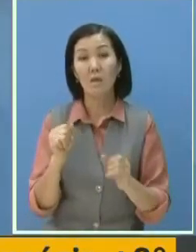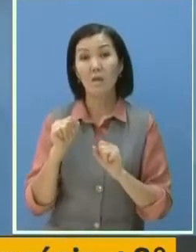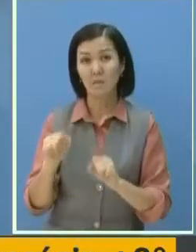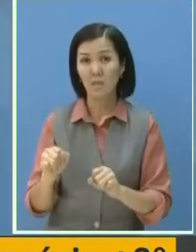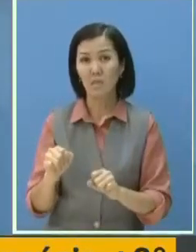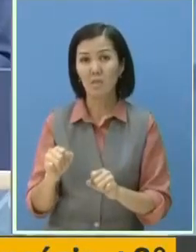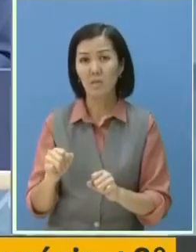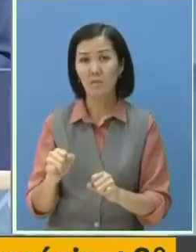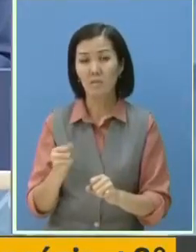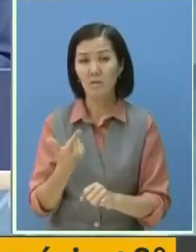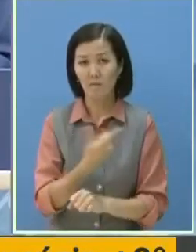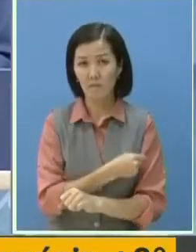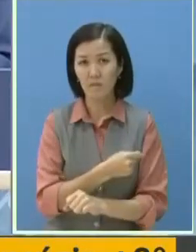вакцины?